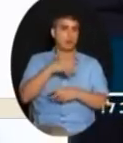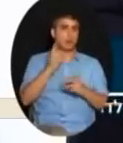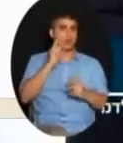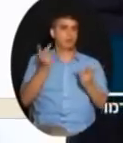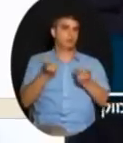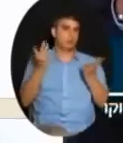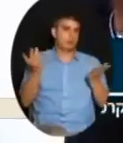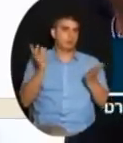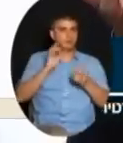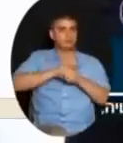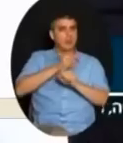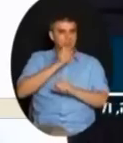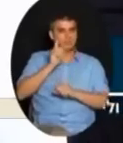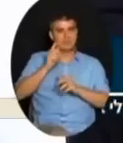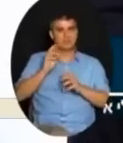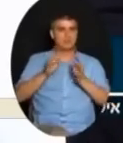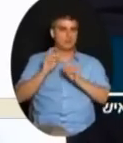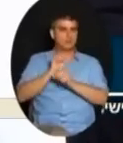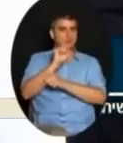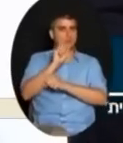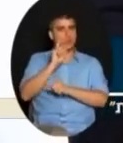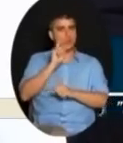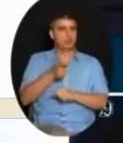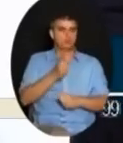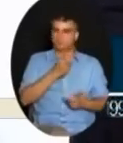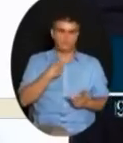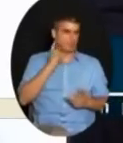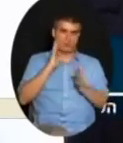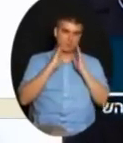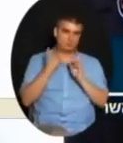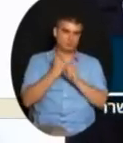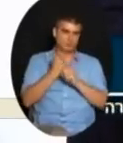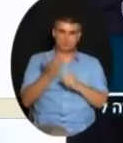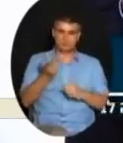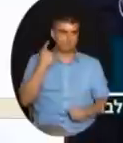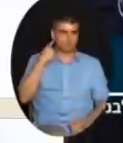קלות העונש. הרי כדי להחמיר, הפרקליטות צריכה להגיש ערעור על הקלות, ואני לא מאמין שהם יעשו את זה, זה נשמע לי